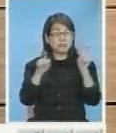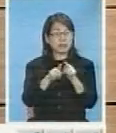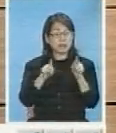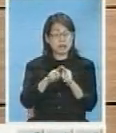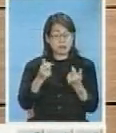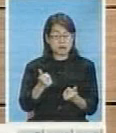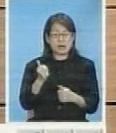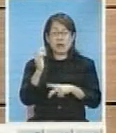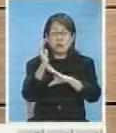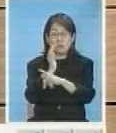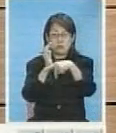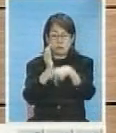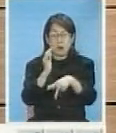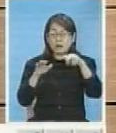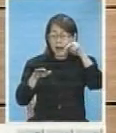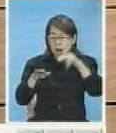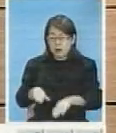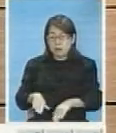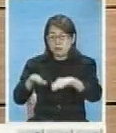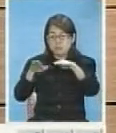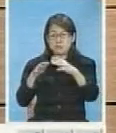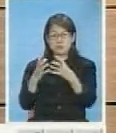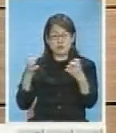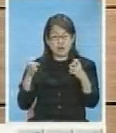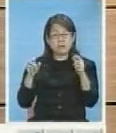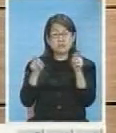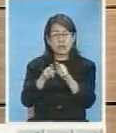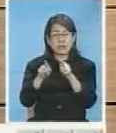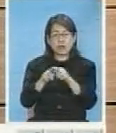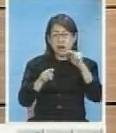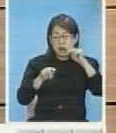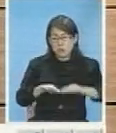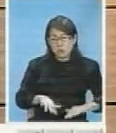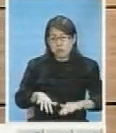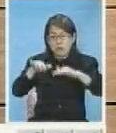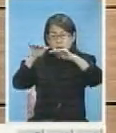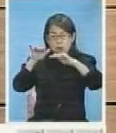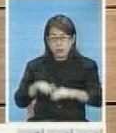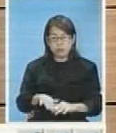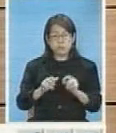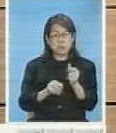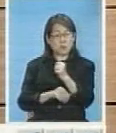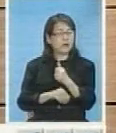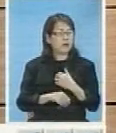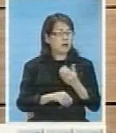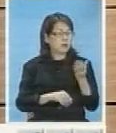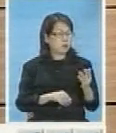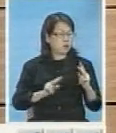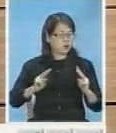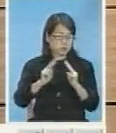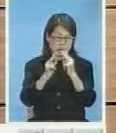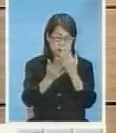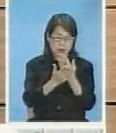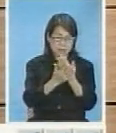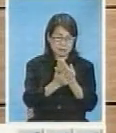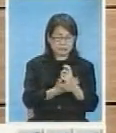มีความเสียหายมาเร็วไปเร็วสิ่งหนึ่งที่ผมต้องการให้กระทรวงการคลังบอกว่าเงินเยียวยา